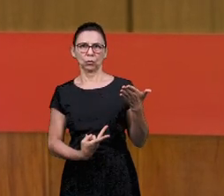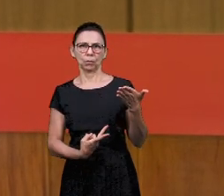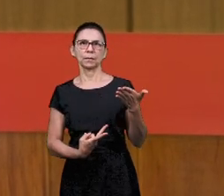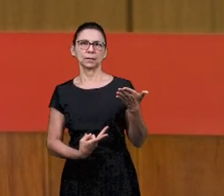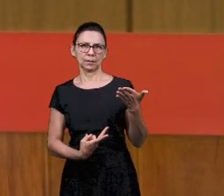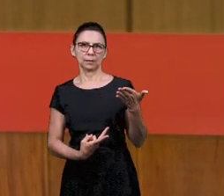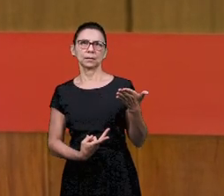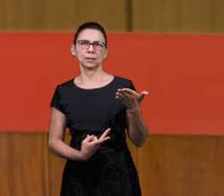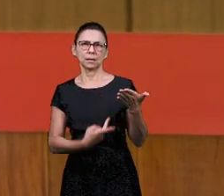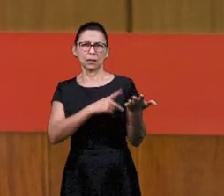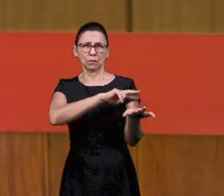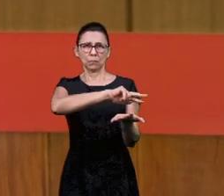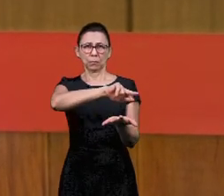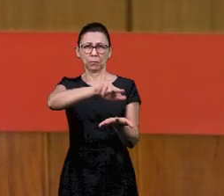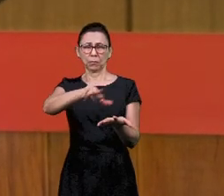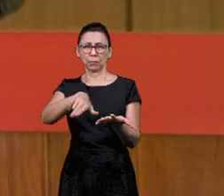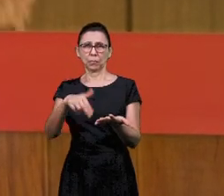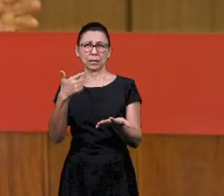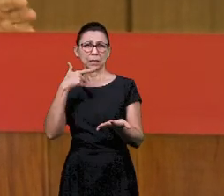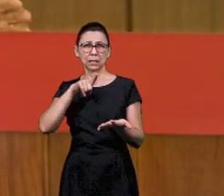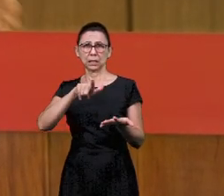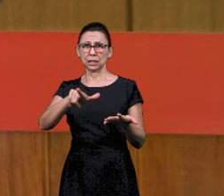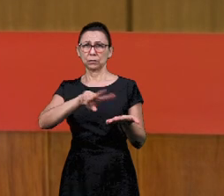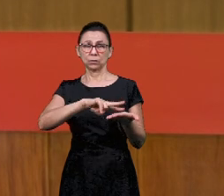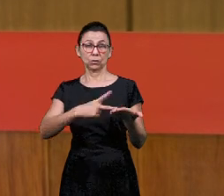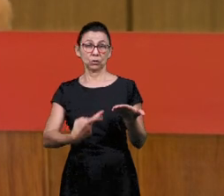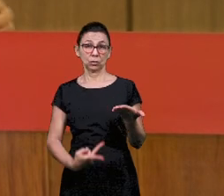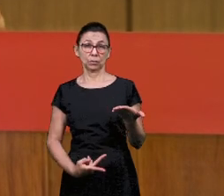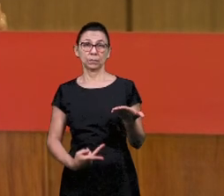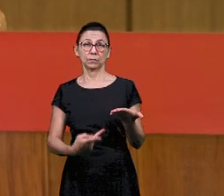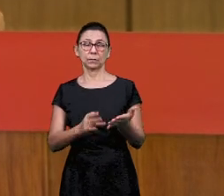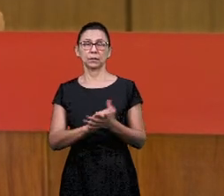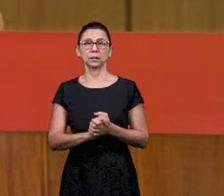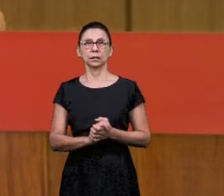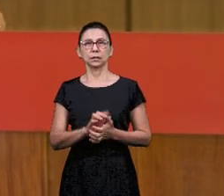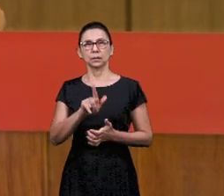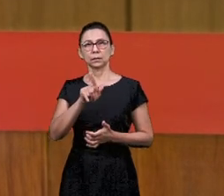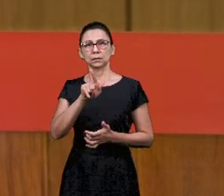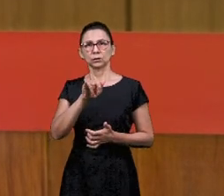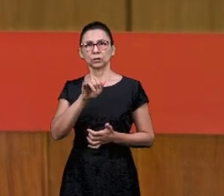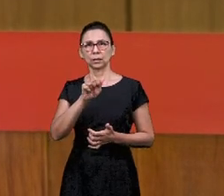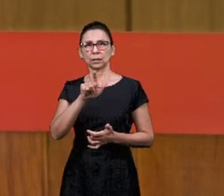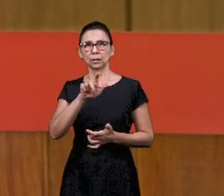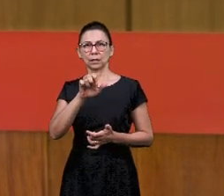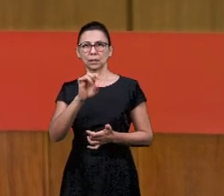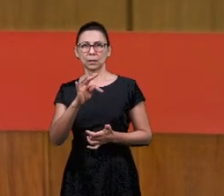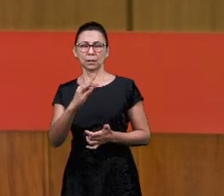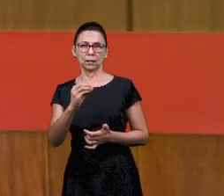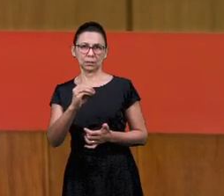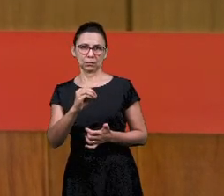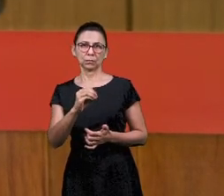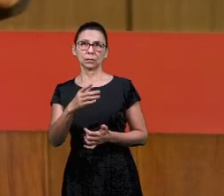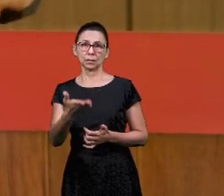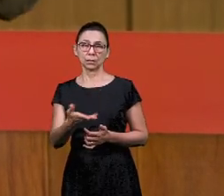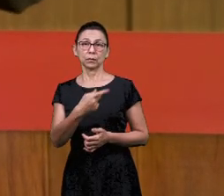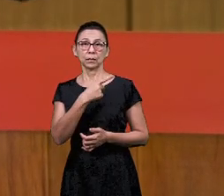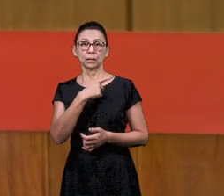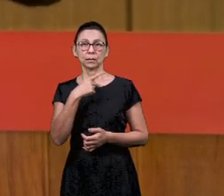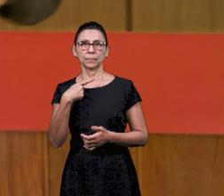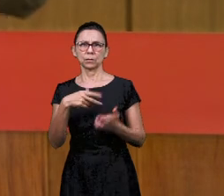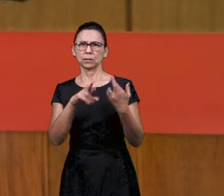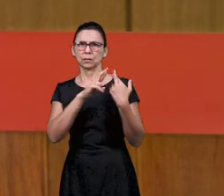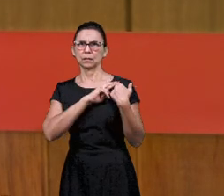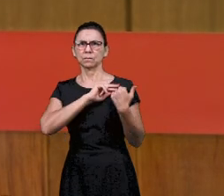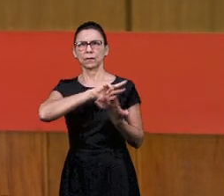Il y a une grande diversité de langues, de dialectes. Donc, c'est lui qui fait cela. Il fait du